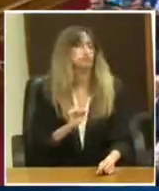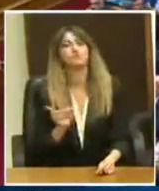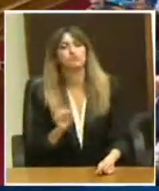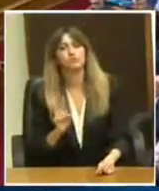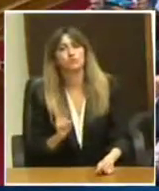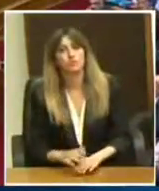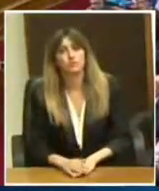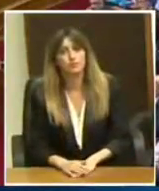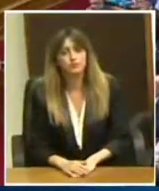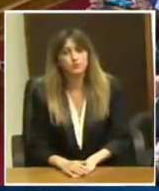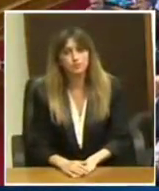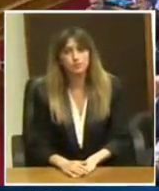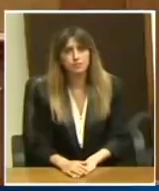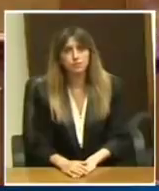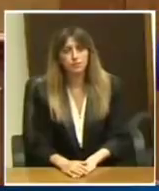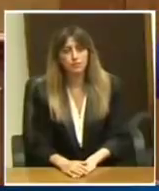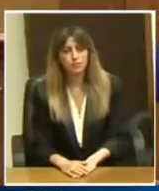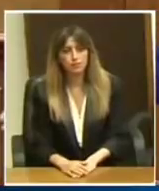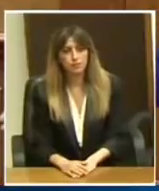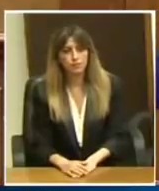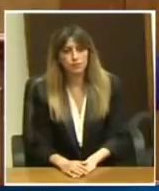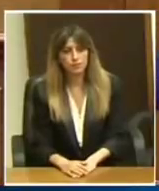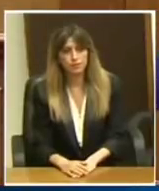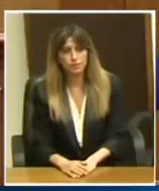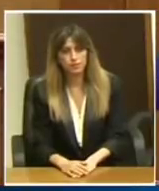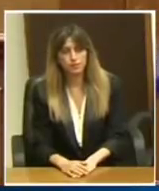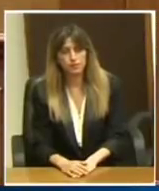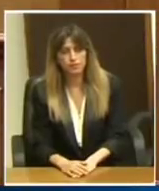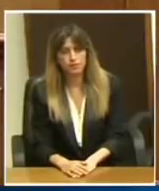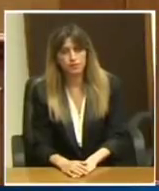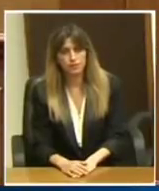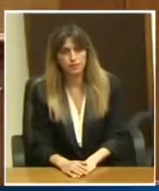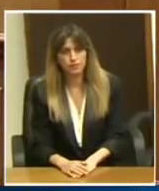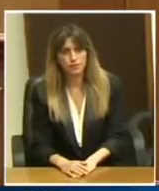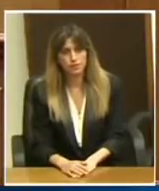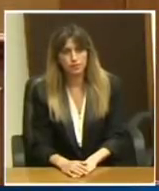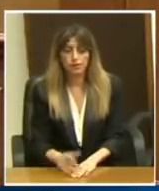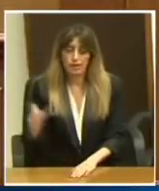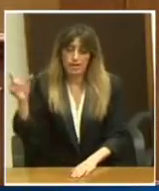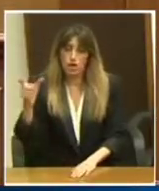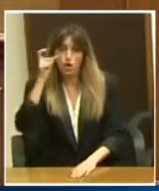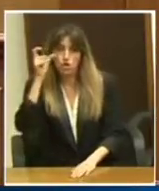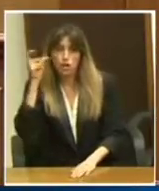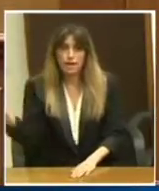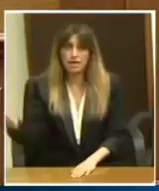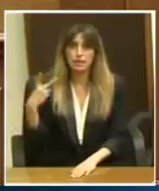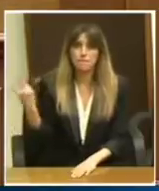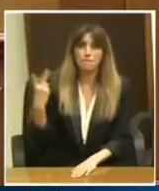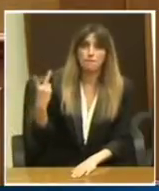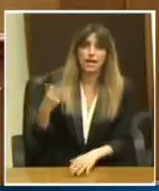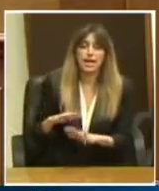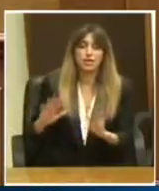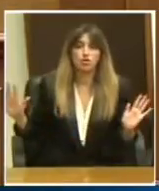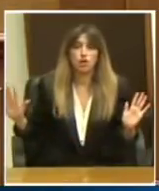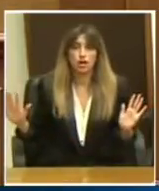Γιατί με κατηγόρησε ότι δεν μπορεί να λέω ότι είναι ταυτόχρονα και ενδοτικός, αλλά και αδιάλακτος. Ακριβώς